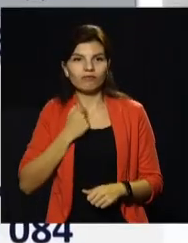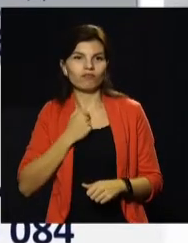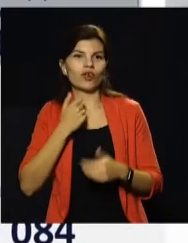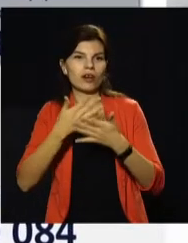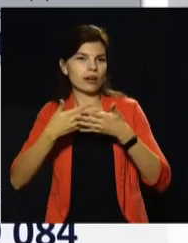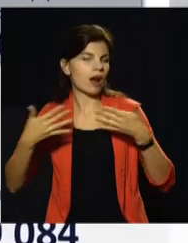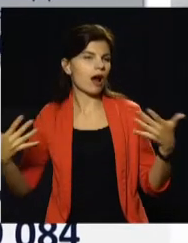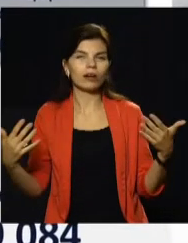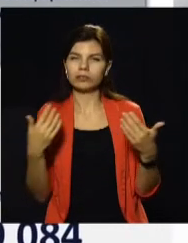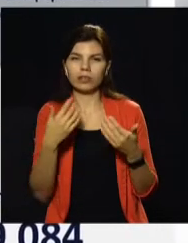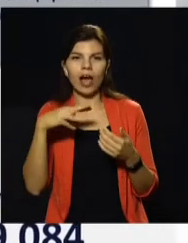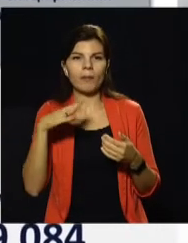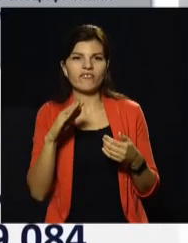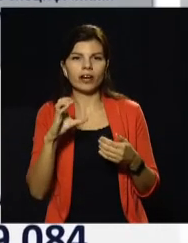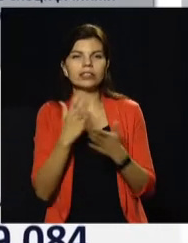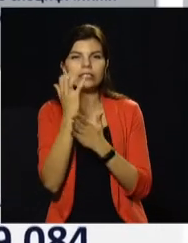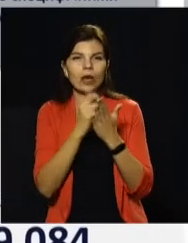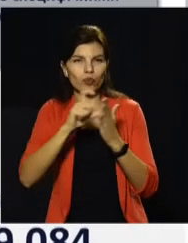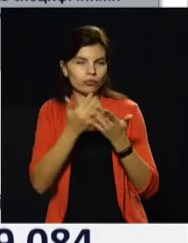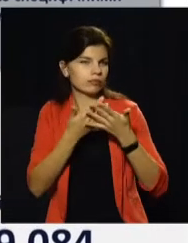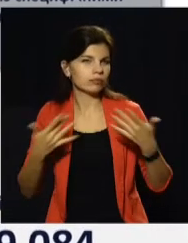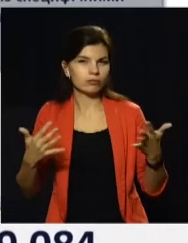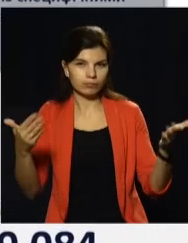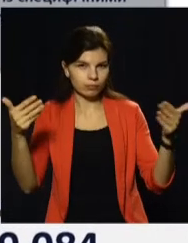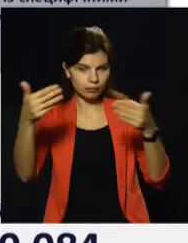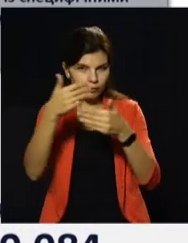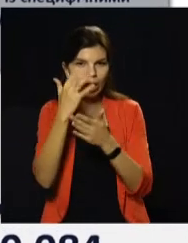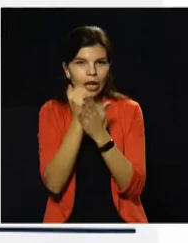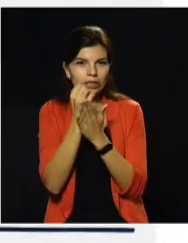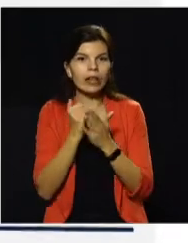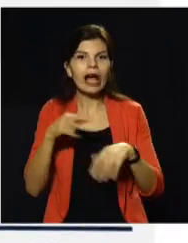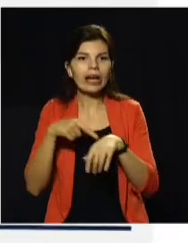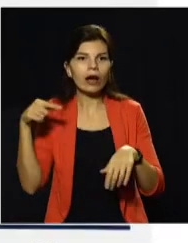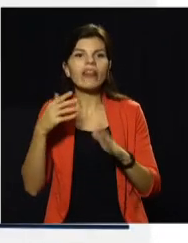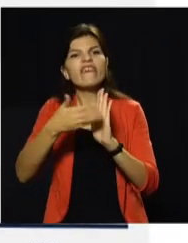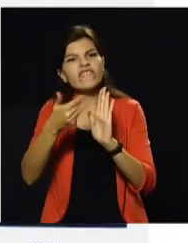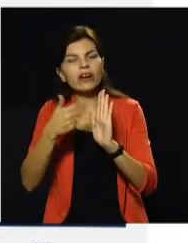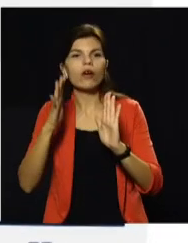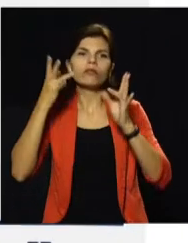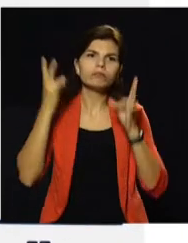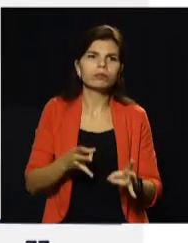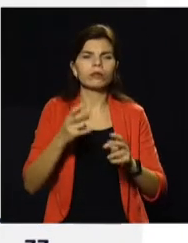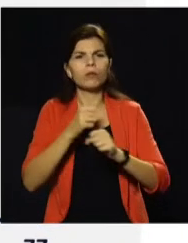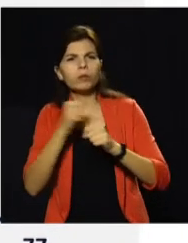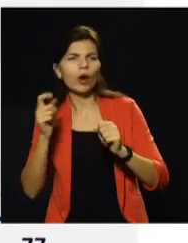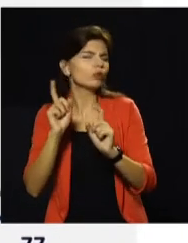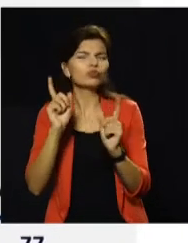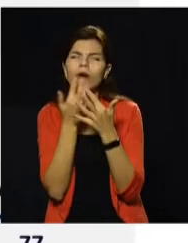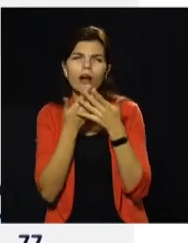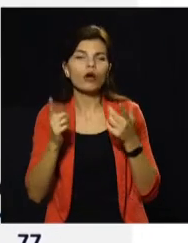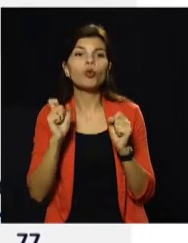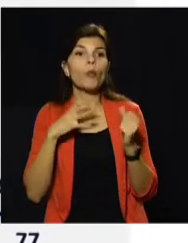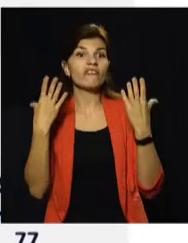авіаційні підрозділи системи МВС. У регіонах створені оперативні резерви для реагування на виклики та загрози, які можуть відбутися в